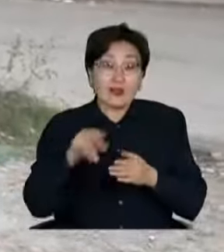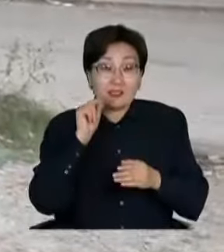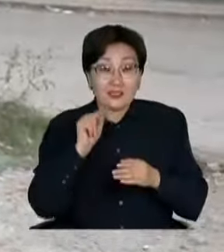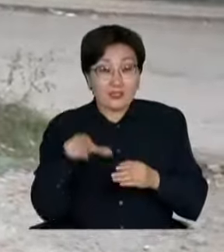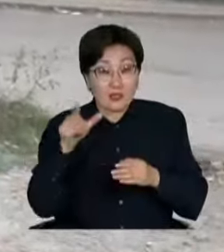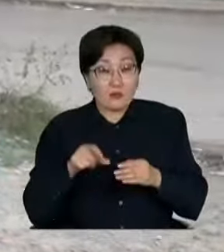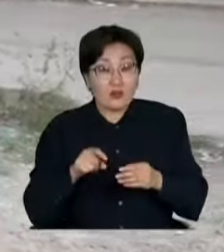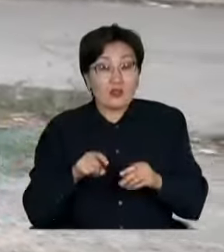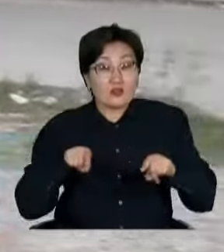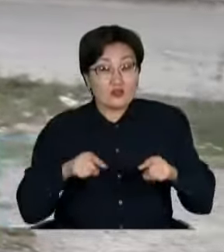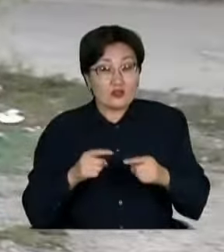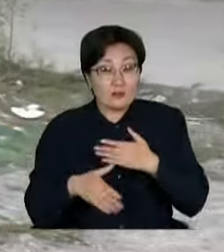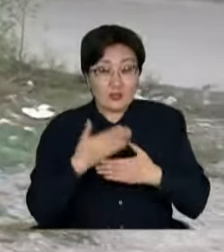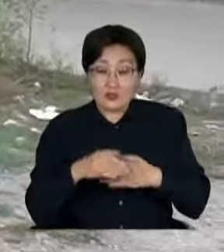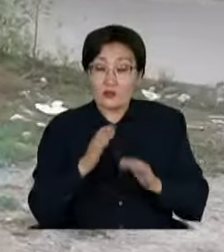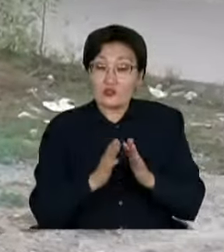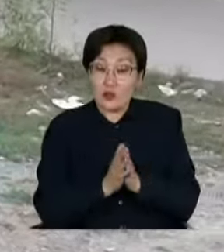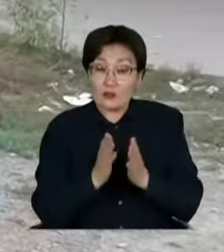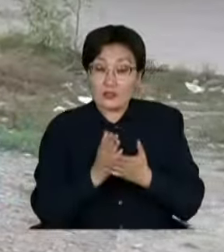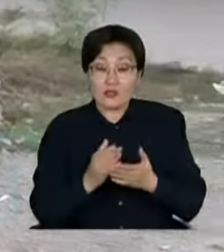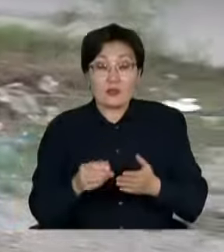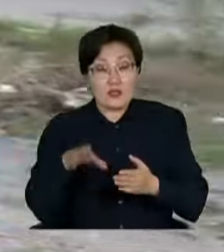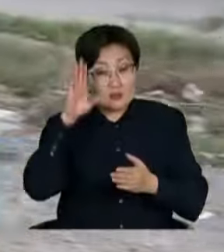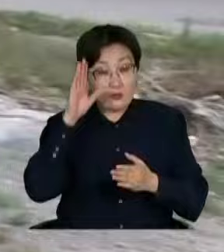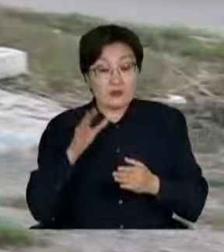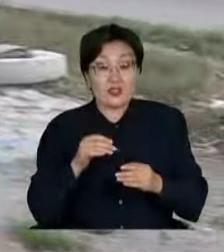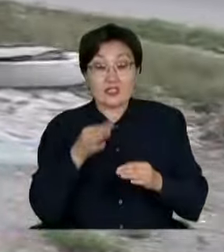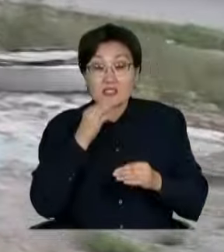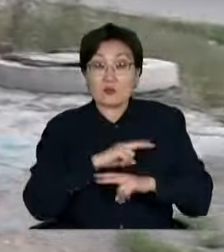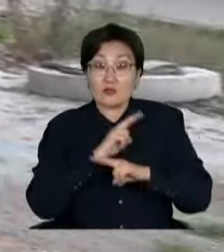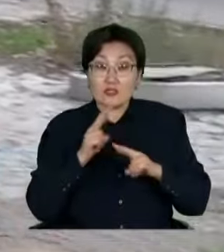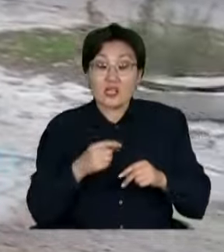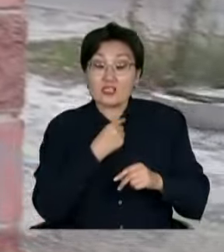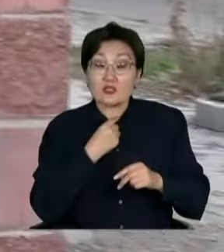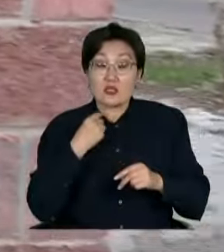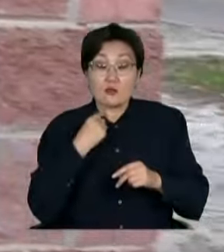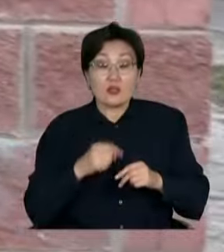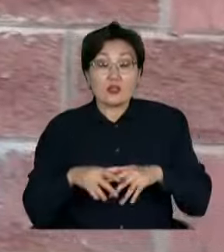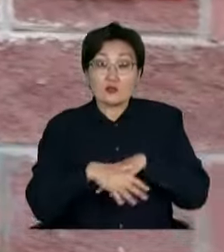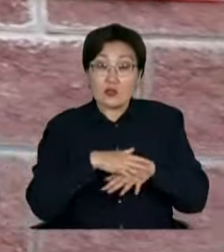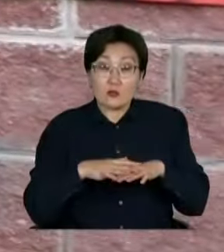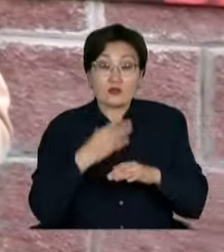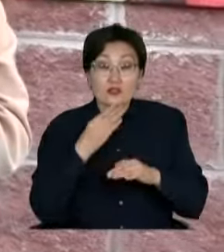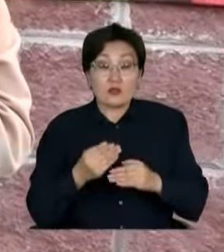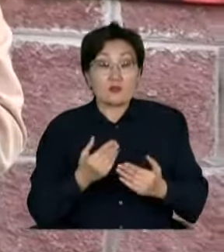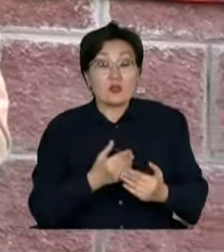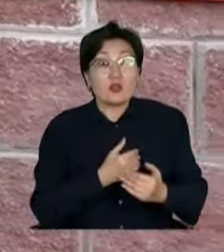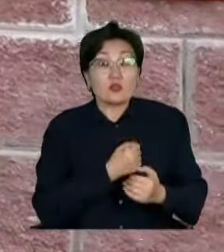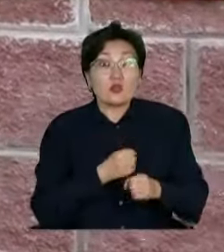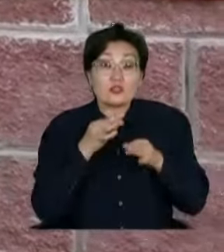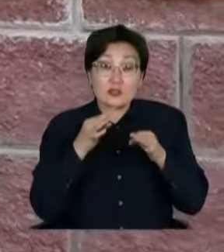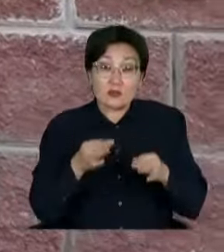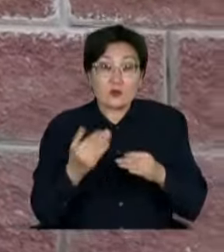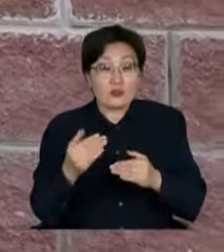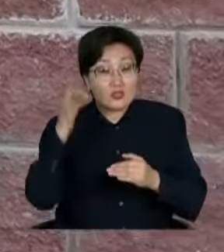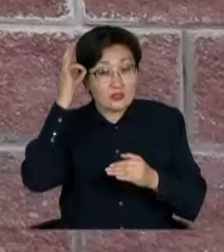тиісті жазасын беруді сұрап отыр. Ал Шерзаттың мезгілсіз қазасына қатысты Талғардың тұрғындары өздерінің көңілін айтып, марқұмды